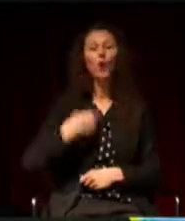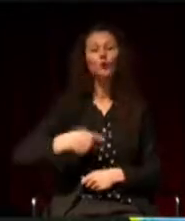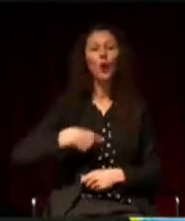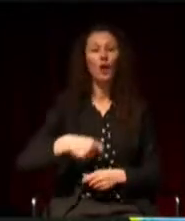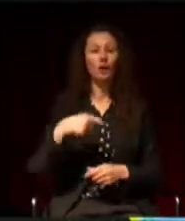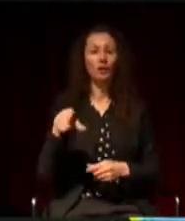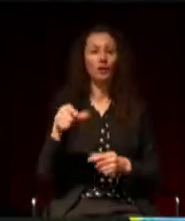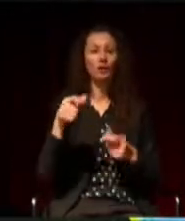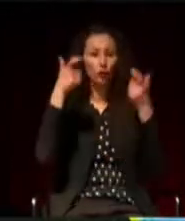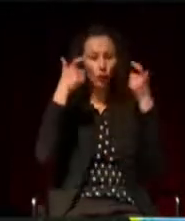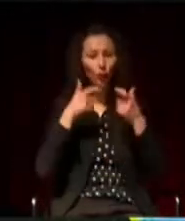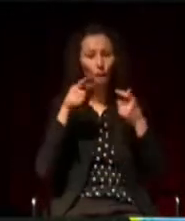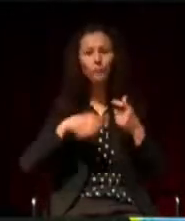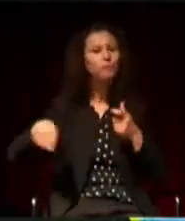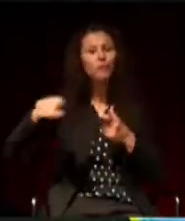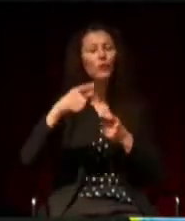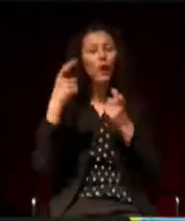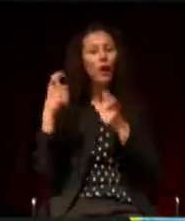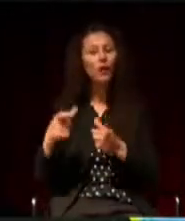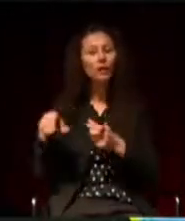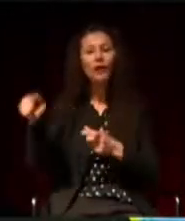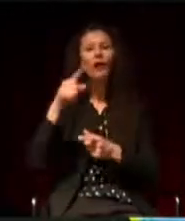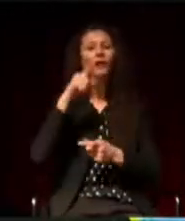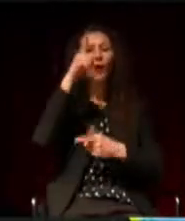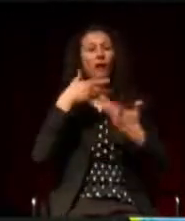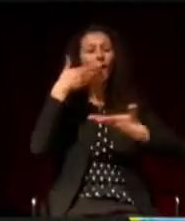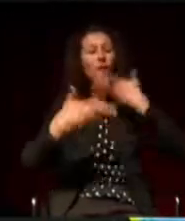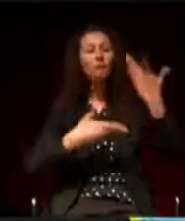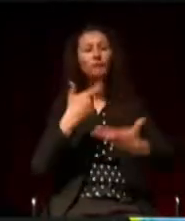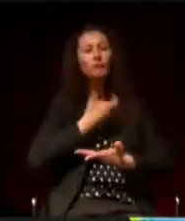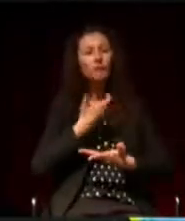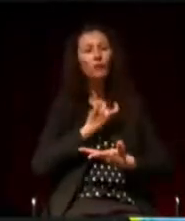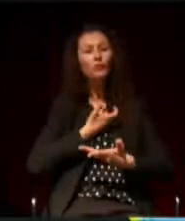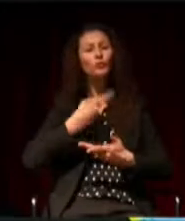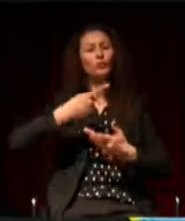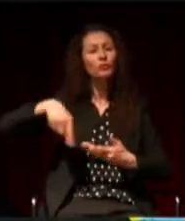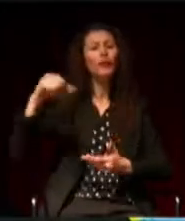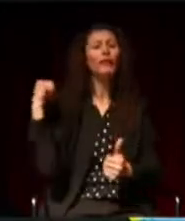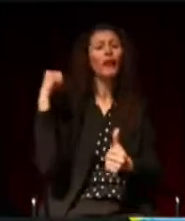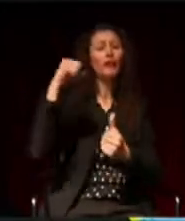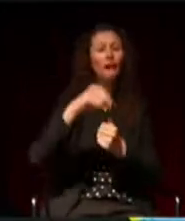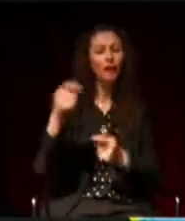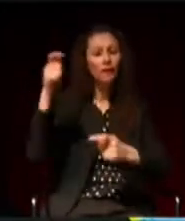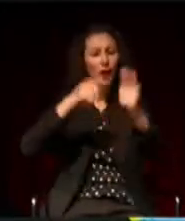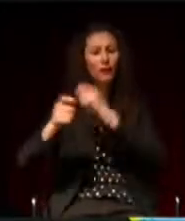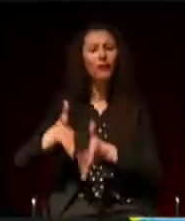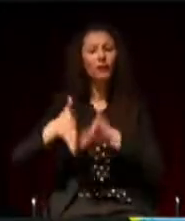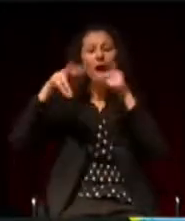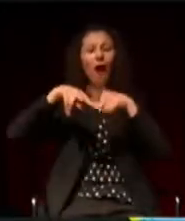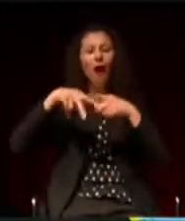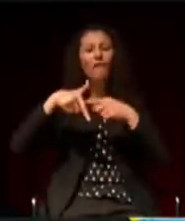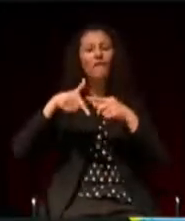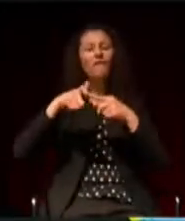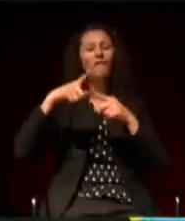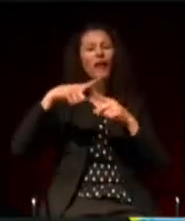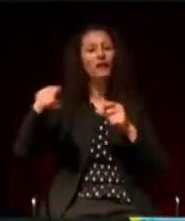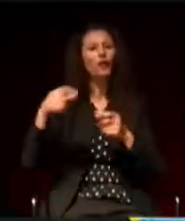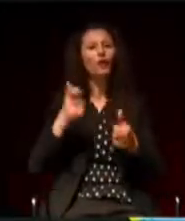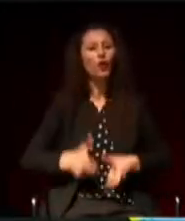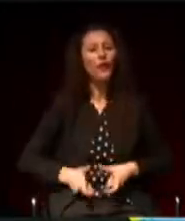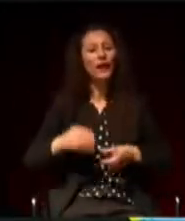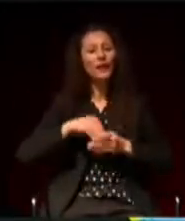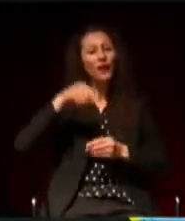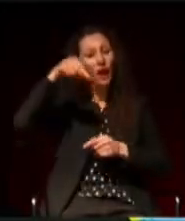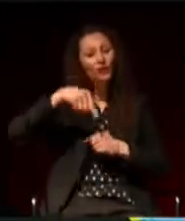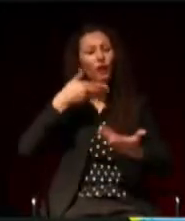hükümler. 1. Bu alanlarda yukarıda tariflenen usul ve esaslar doğrultusunda yeniden yapılacak yapıların afet güvenliğinin sağlanması esasıyla